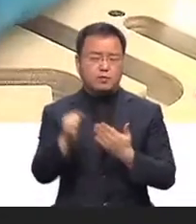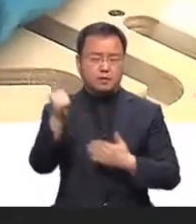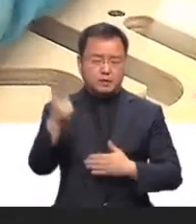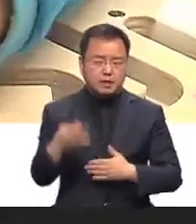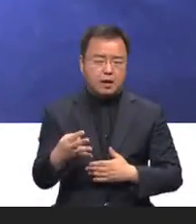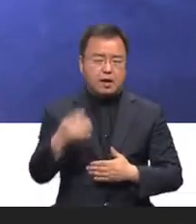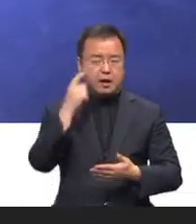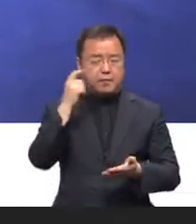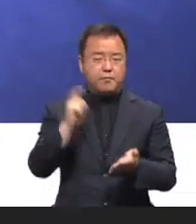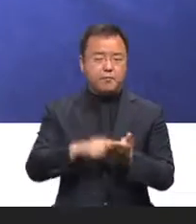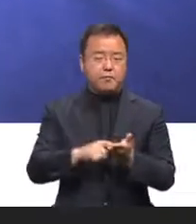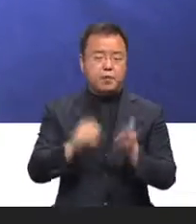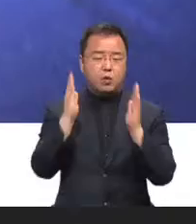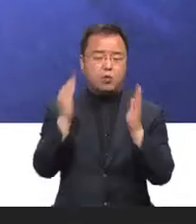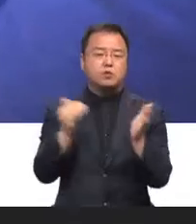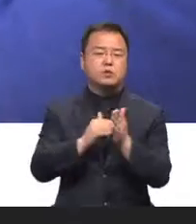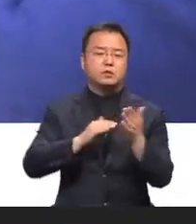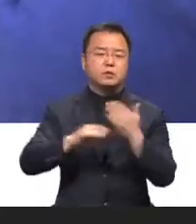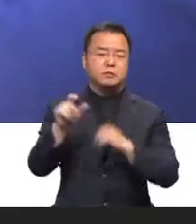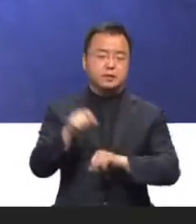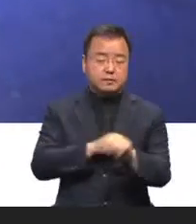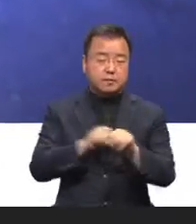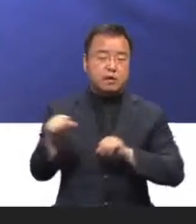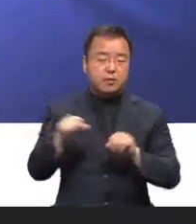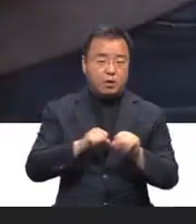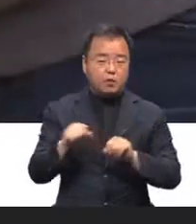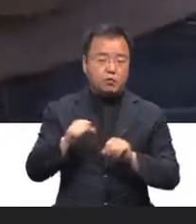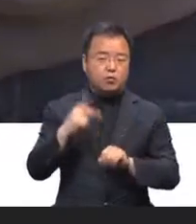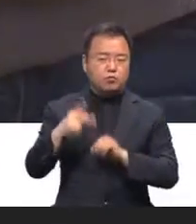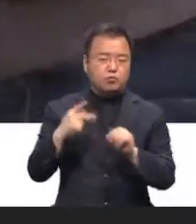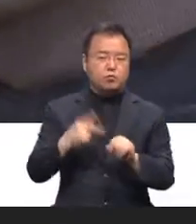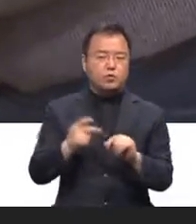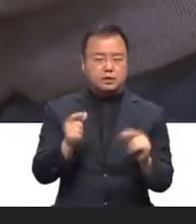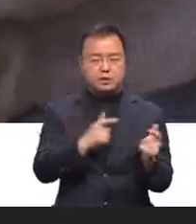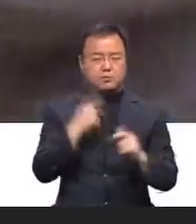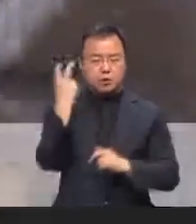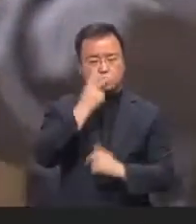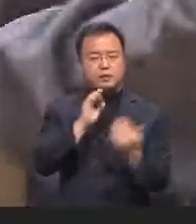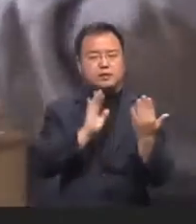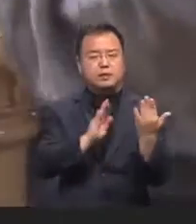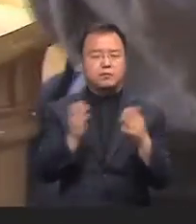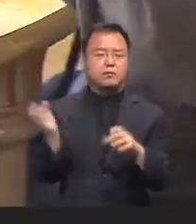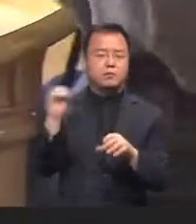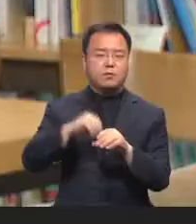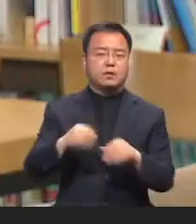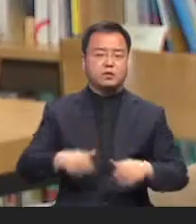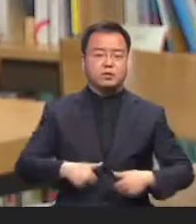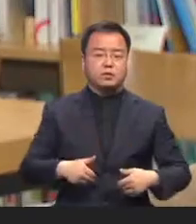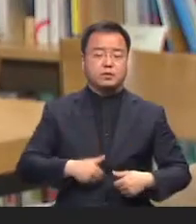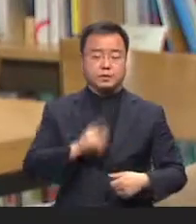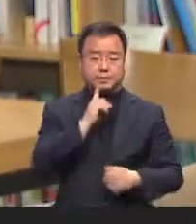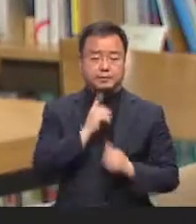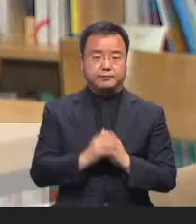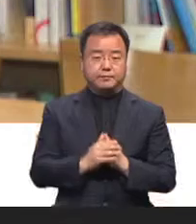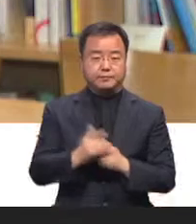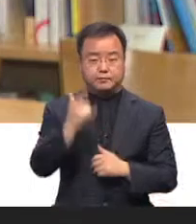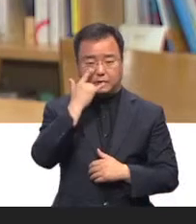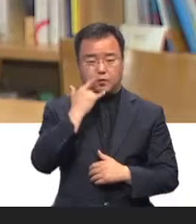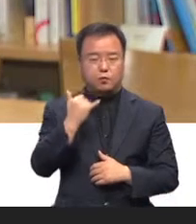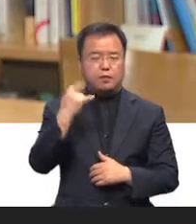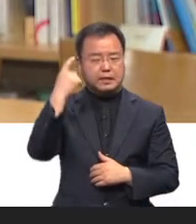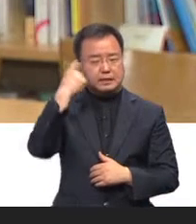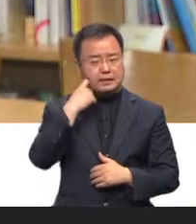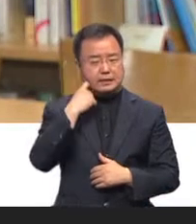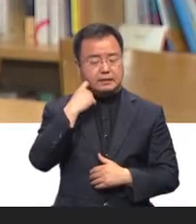방 거 특성화 프로그램 비와 특별활동비 를 조사 대상에 포함시켜야 한다는 지적입니다 학부모가 체가 만나고